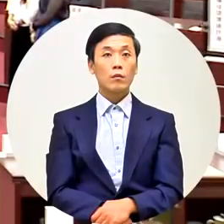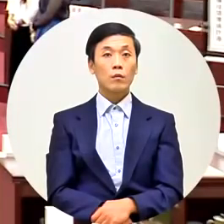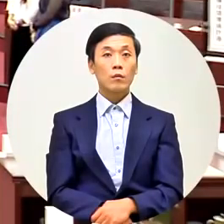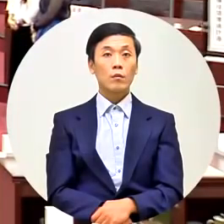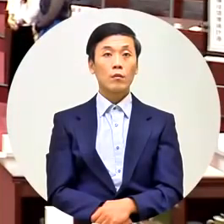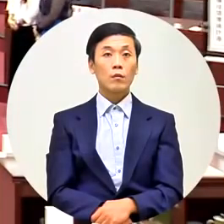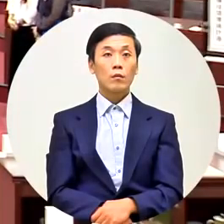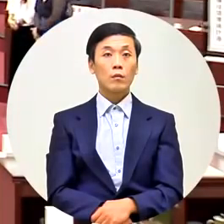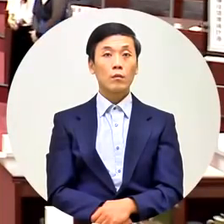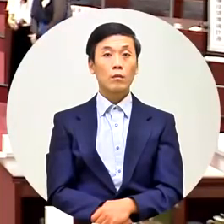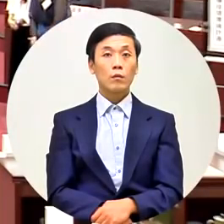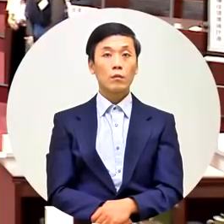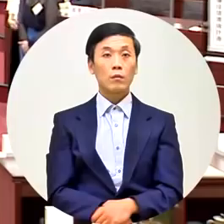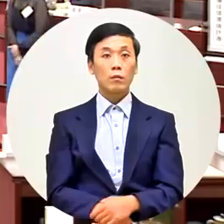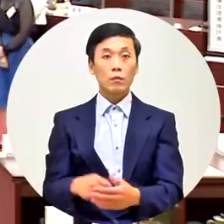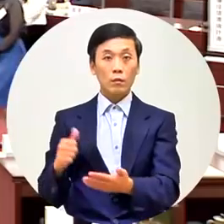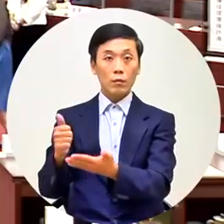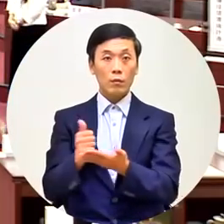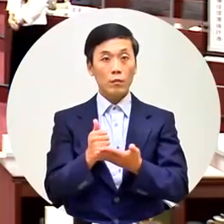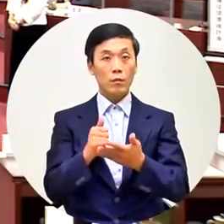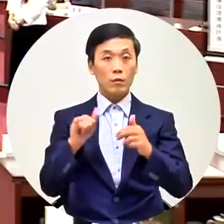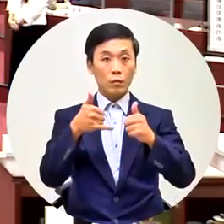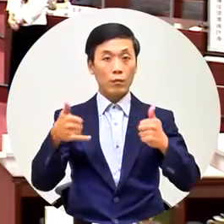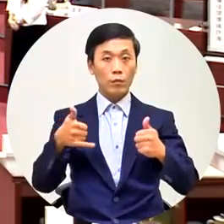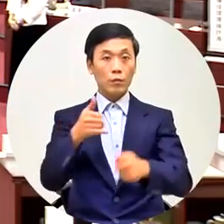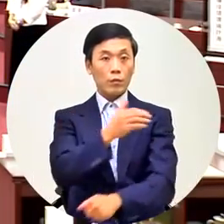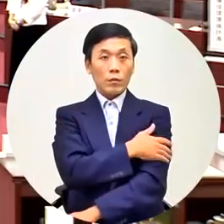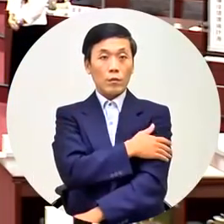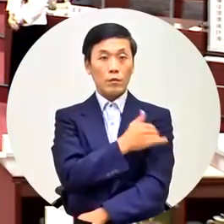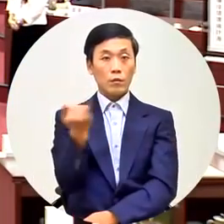请陈丽娜议员领取选票。